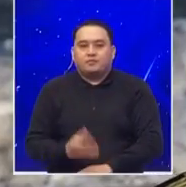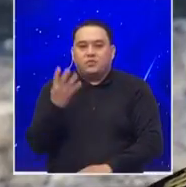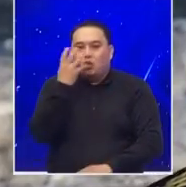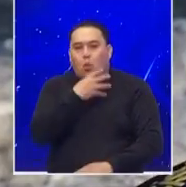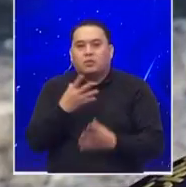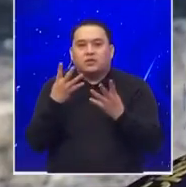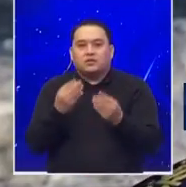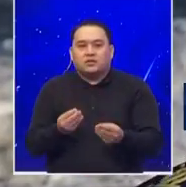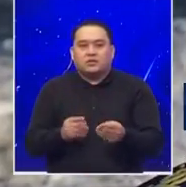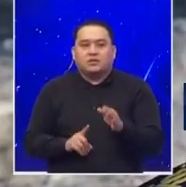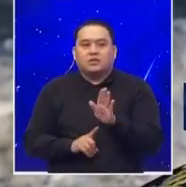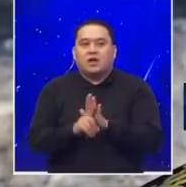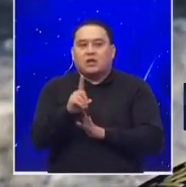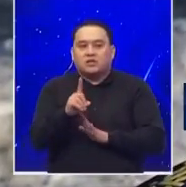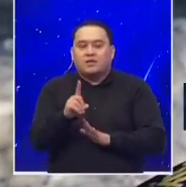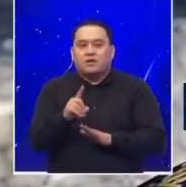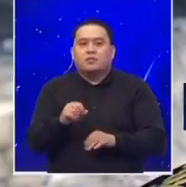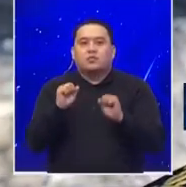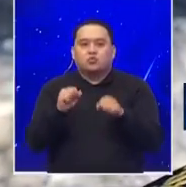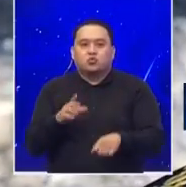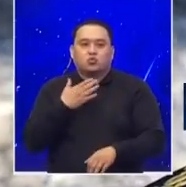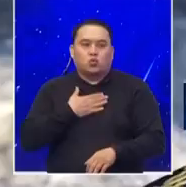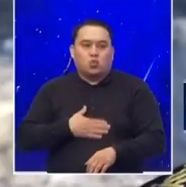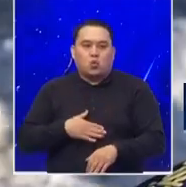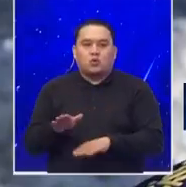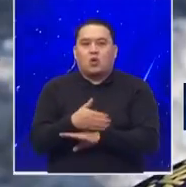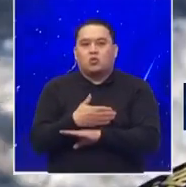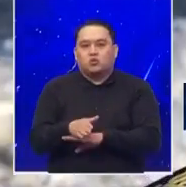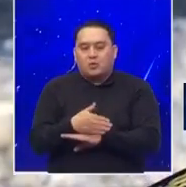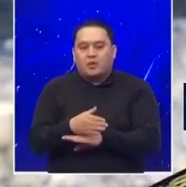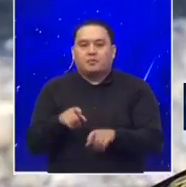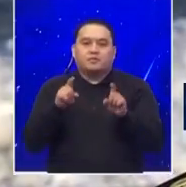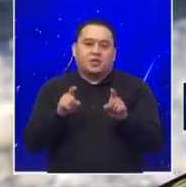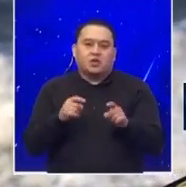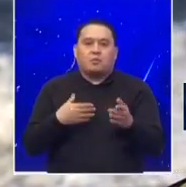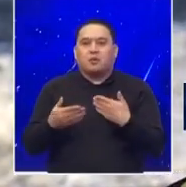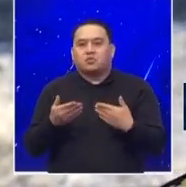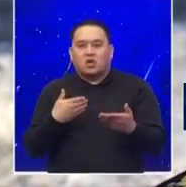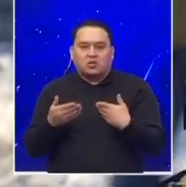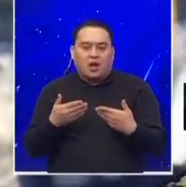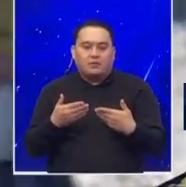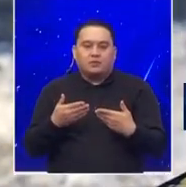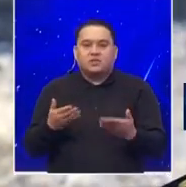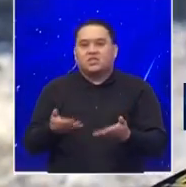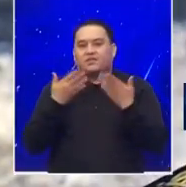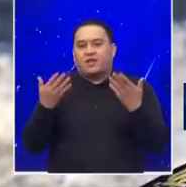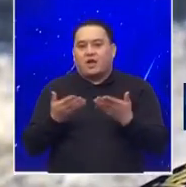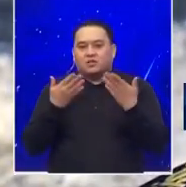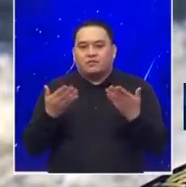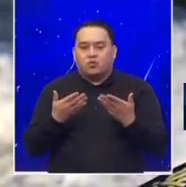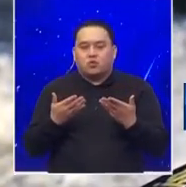дней, наконец-то они настали. Теперь мы все с удовольствием вышли на улицу посидеть, пообщаться, подышать свежим